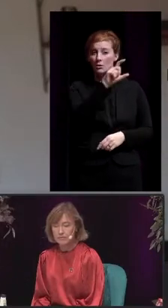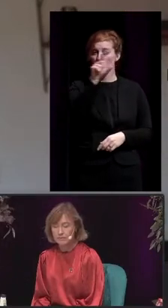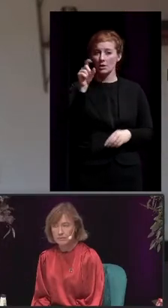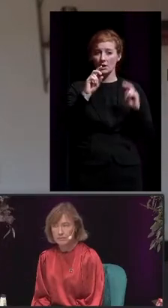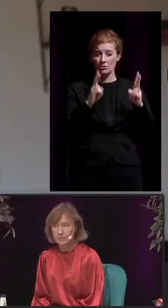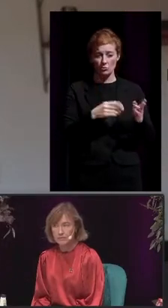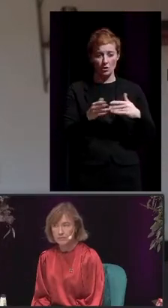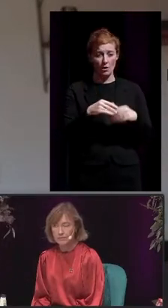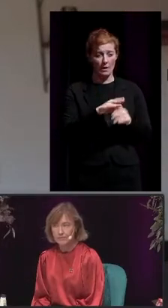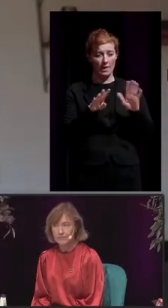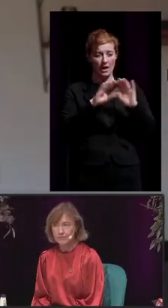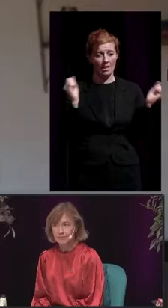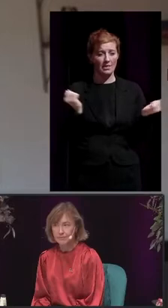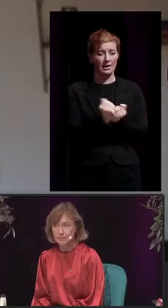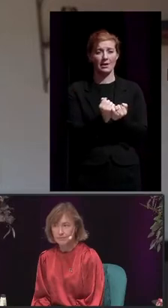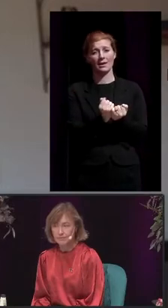konversationerna att